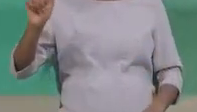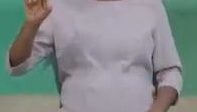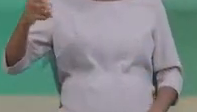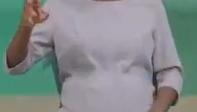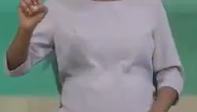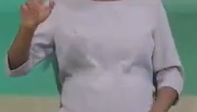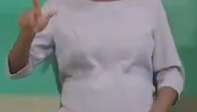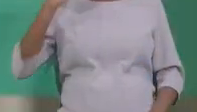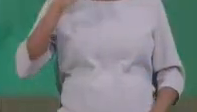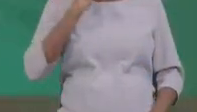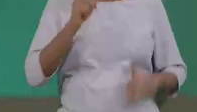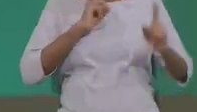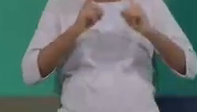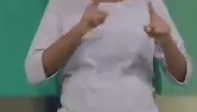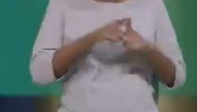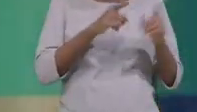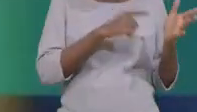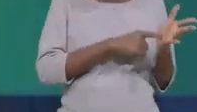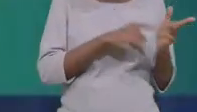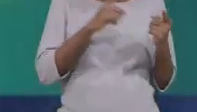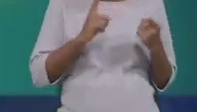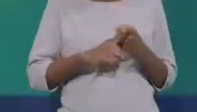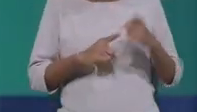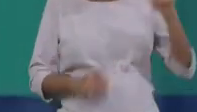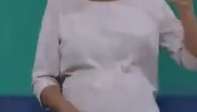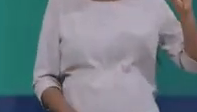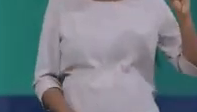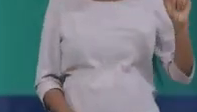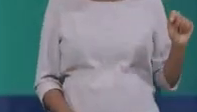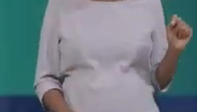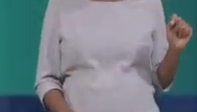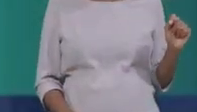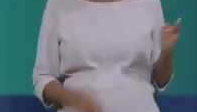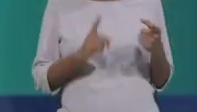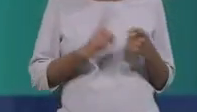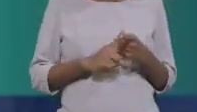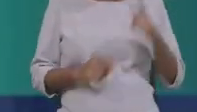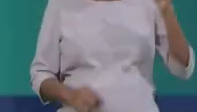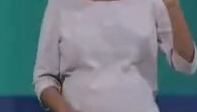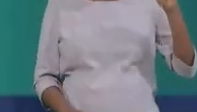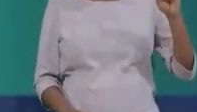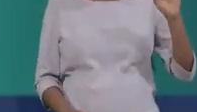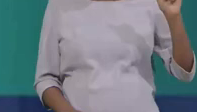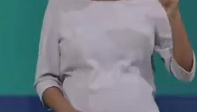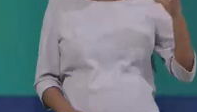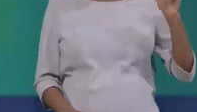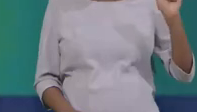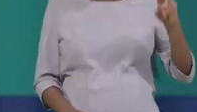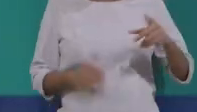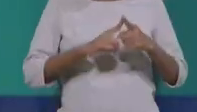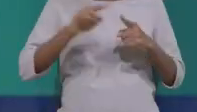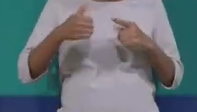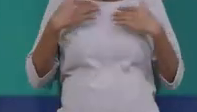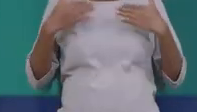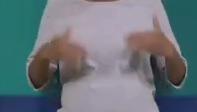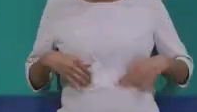Rachel ne va pas parler de cette manière à Lot, à Abraham,